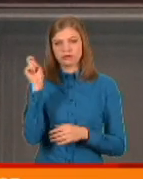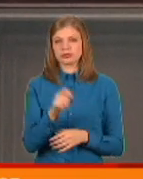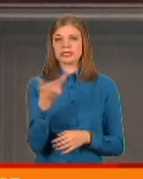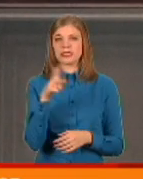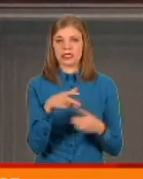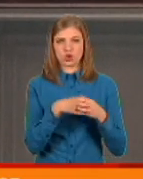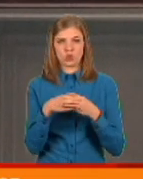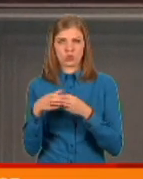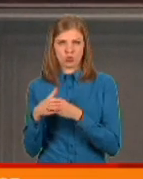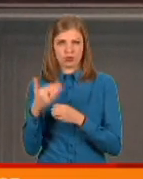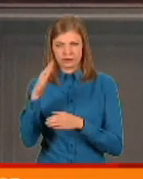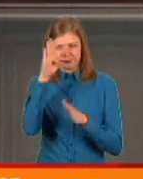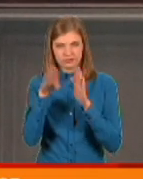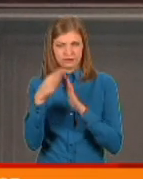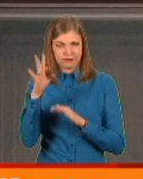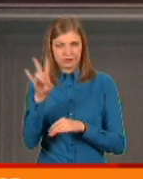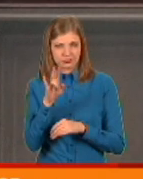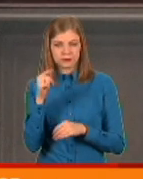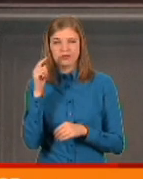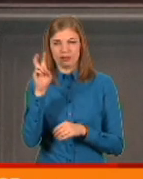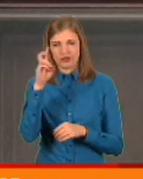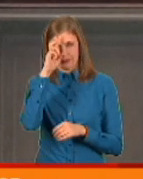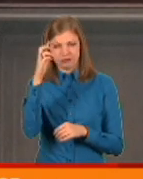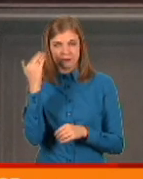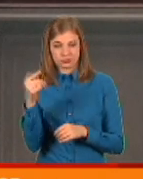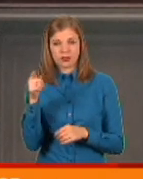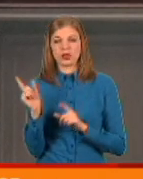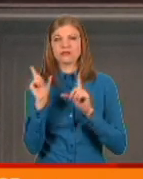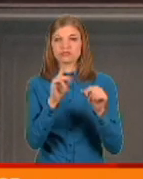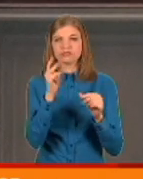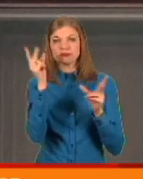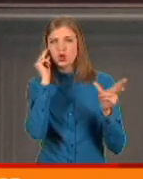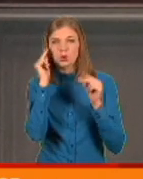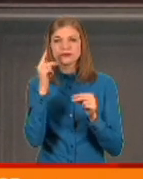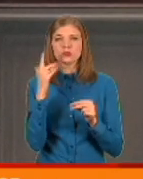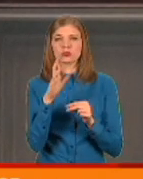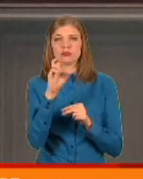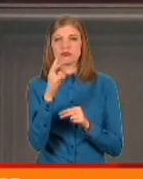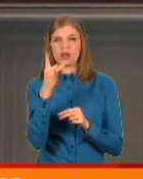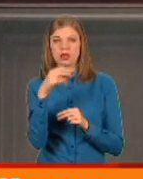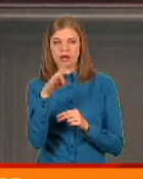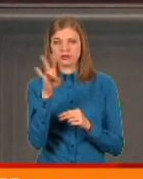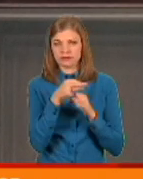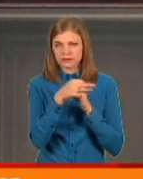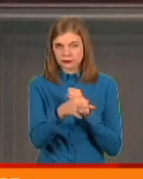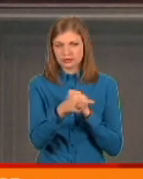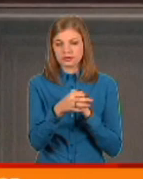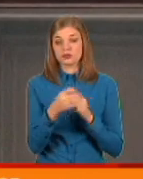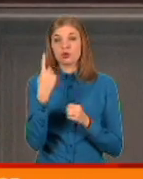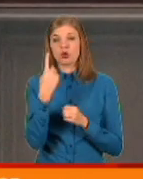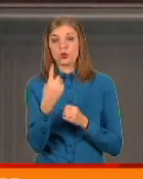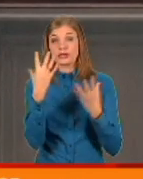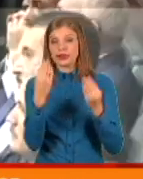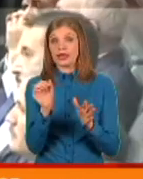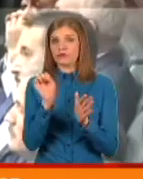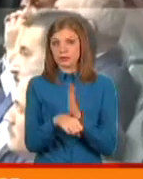групи саудівських підданців. Вони прийшли в генконсульство, а також поїхали на розвідку в Белградський ліс і провінцію Ялова. У день